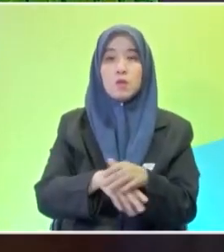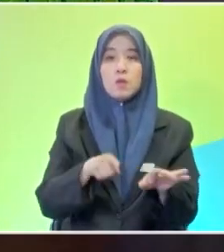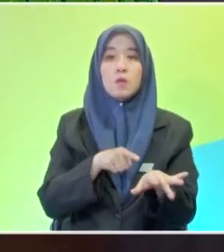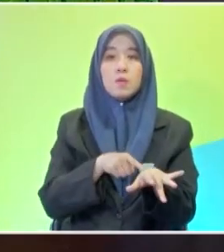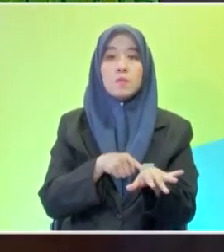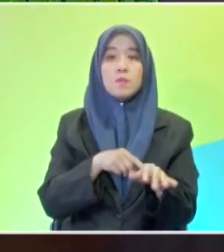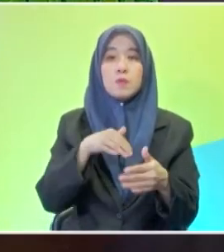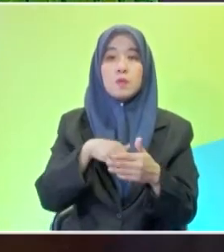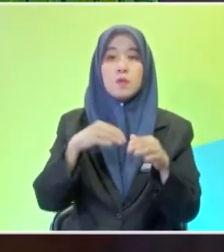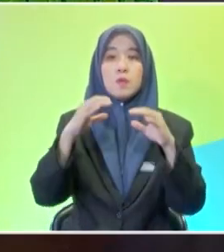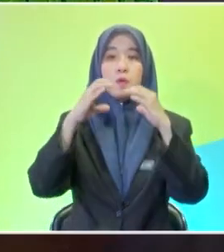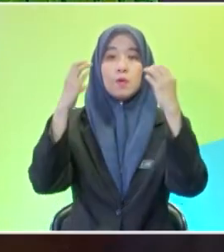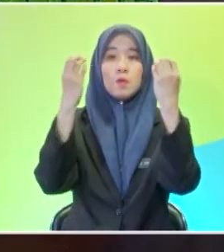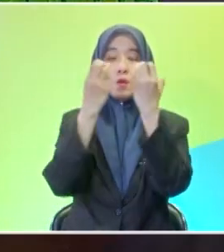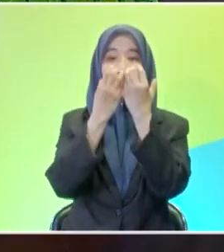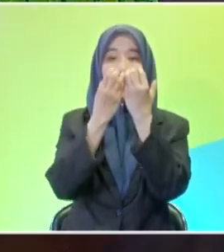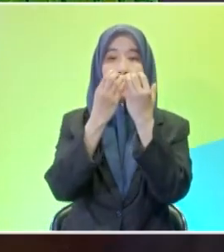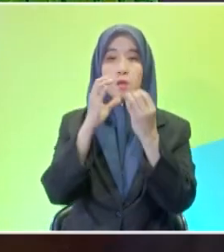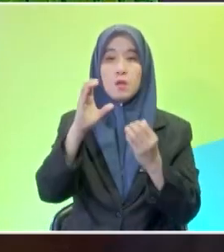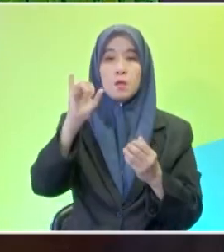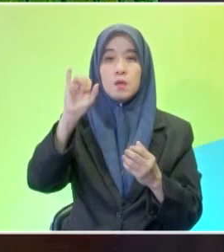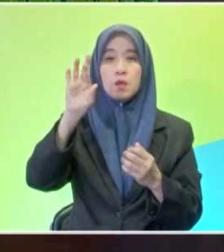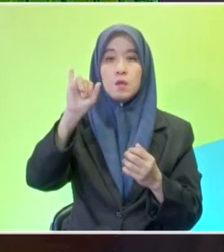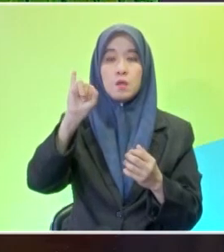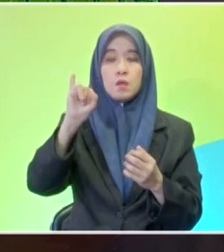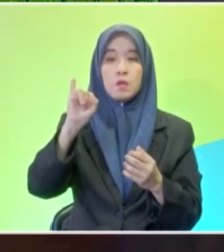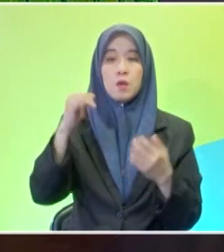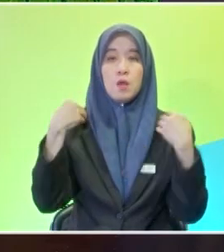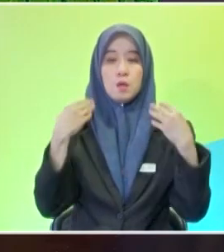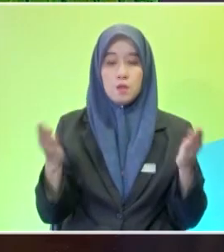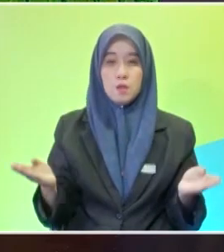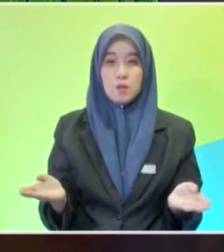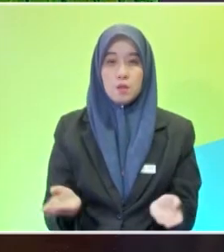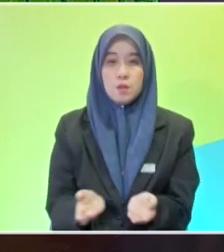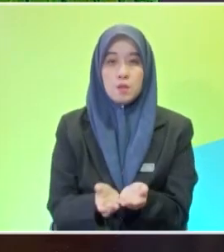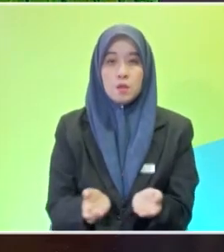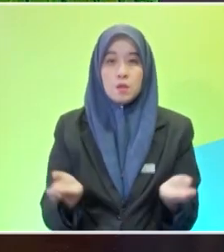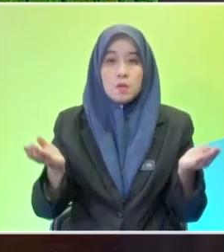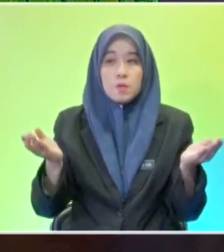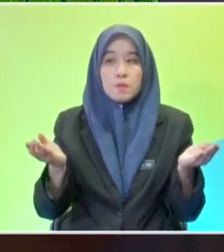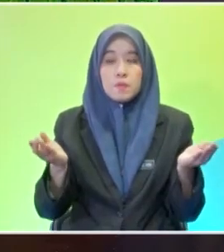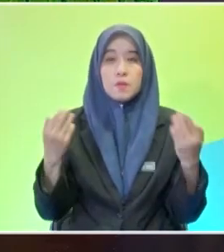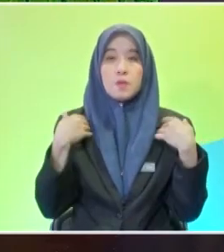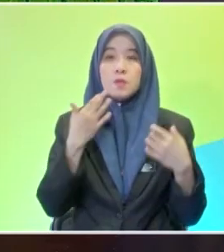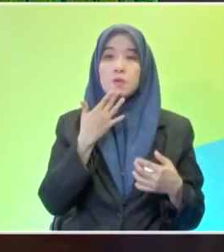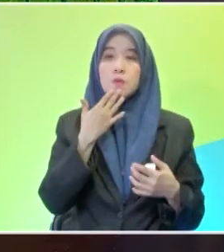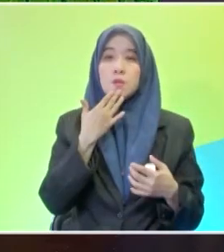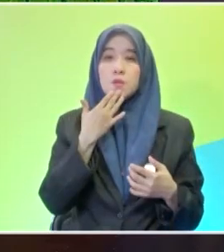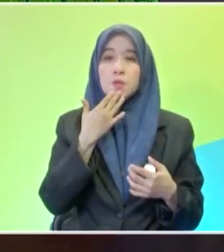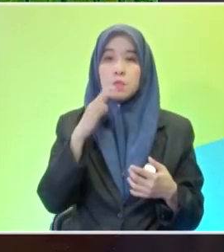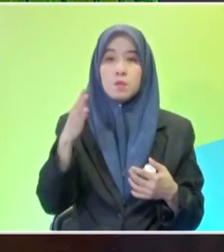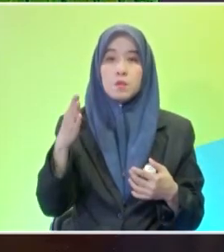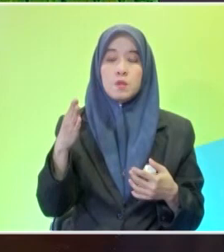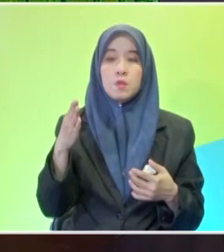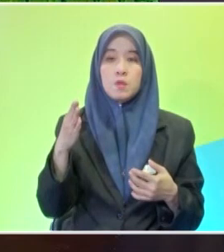ciri yang sudah sediakan bekas Kak depannya ada warna pink ada warna biru ada warna hijau dan juga ada warna